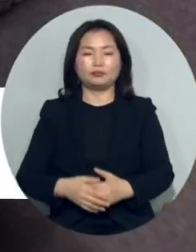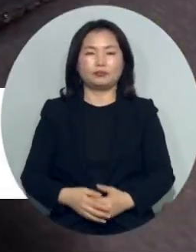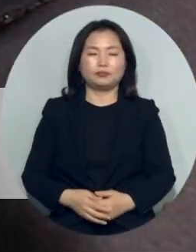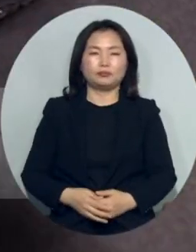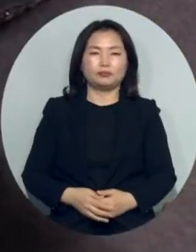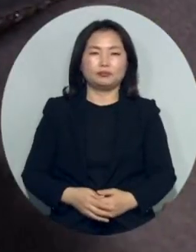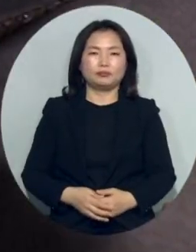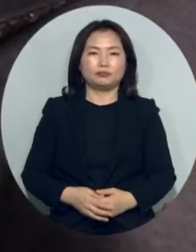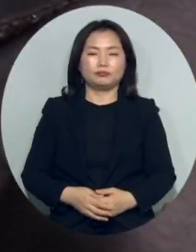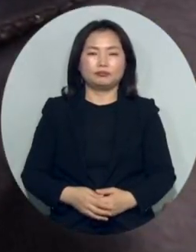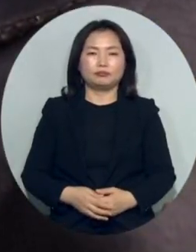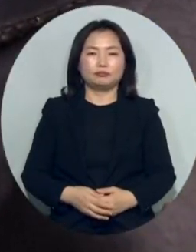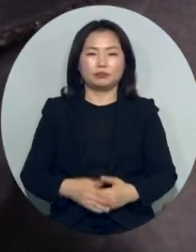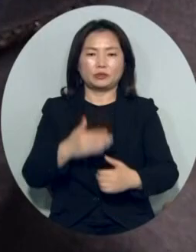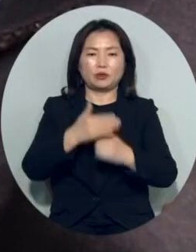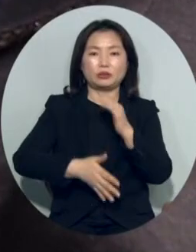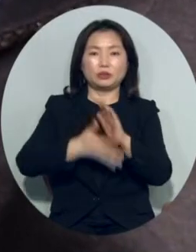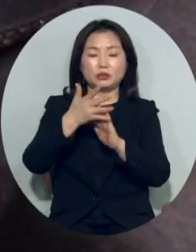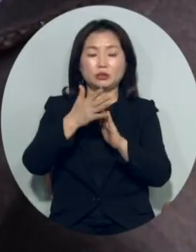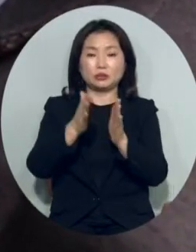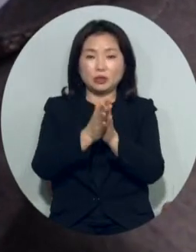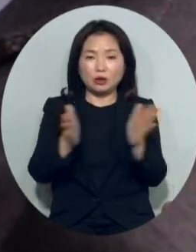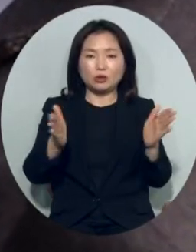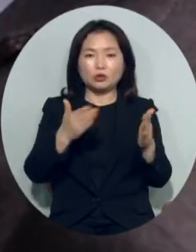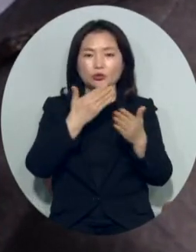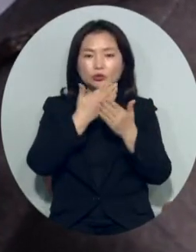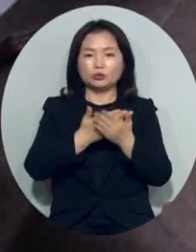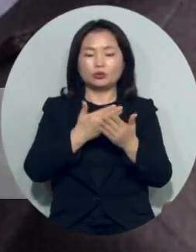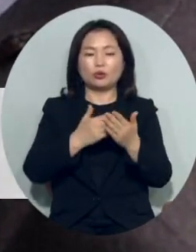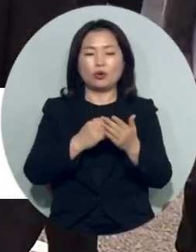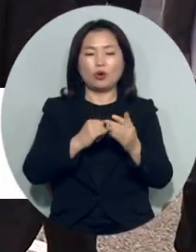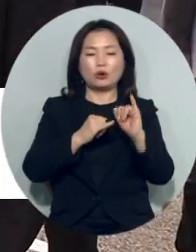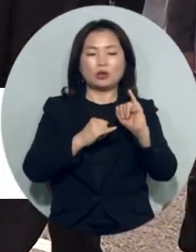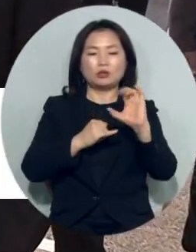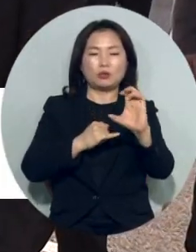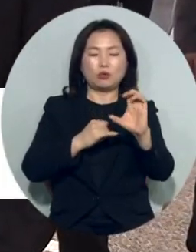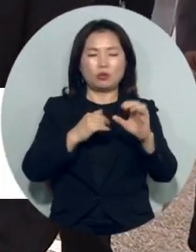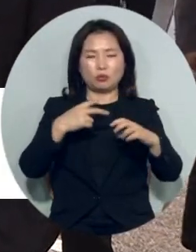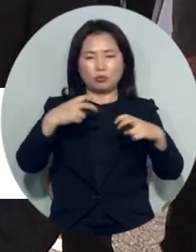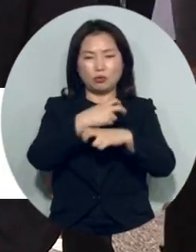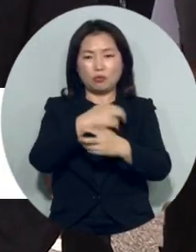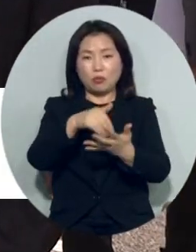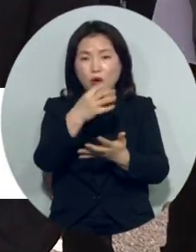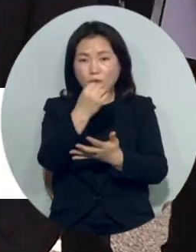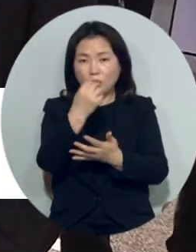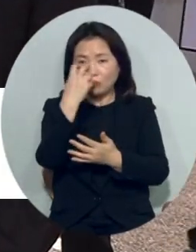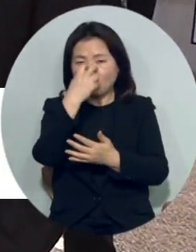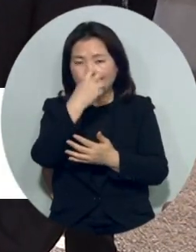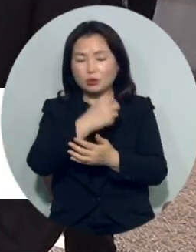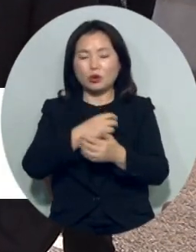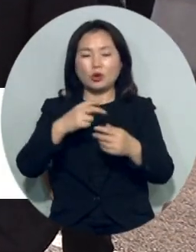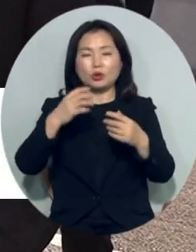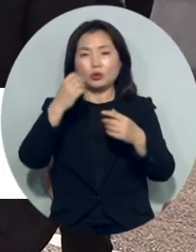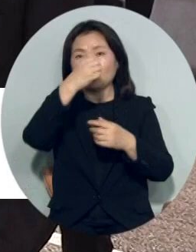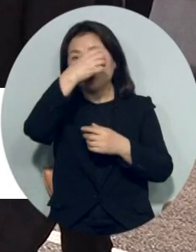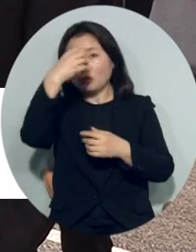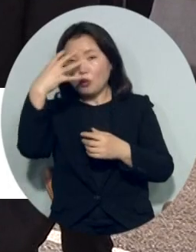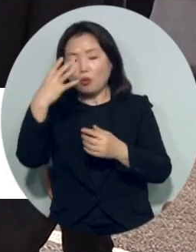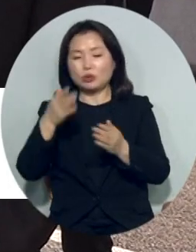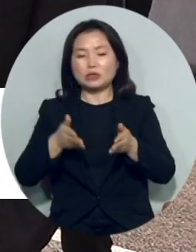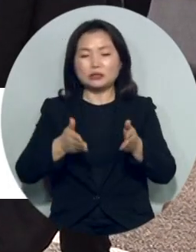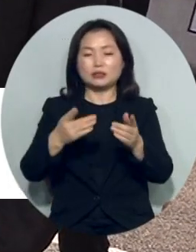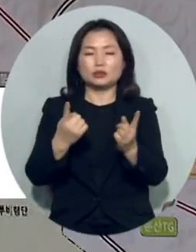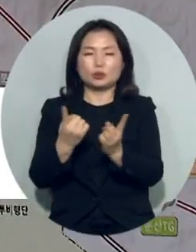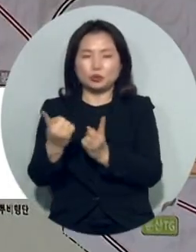있습니다. 대구시는 개통 후 주요 신설 나들목 주변을 모니터링하고 분석을 통해 교통신호와 차선